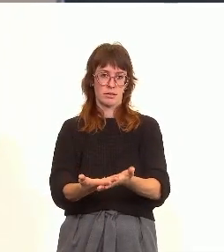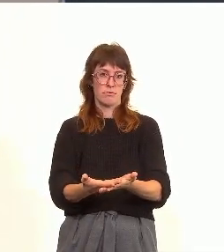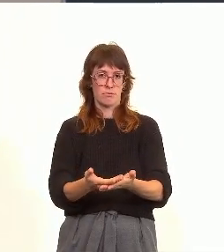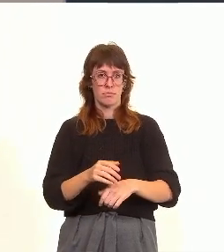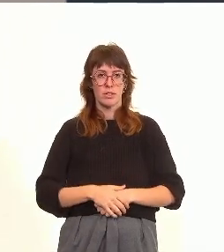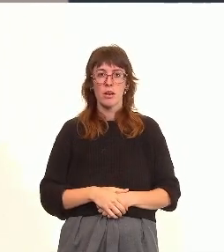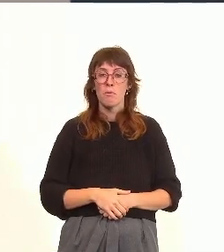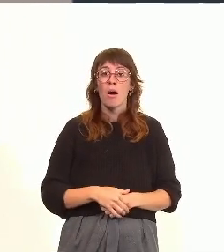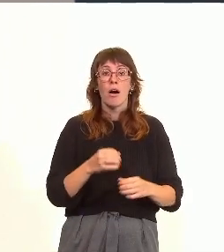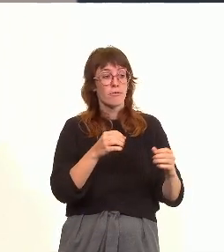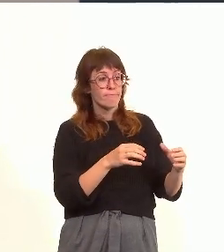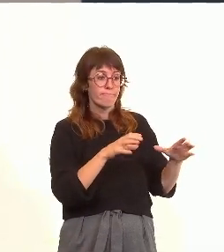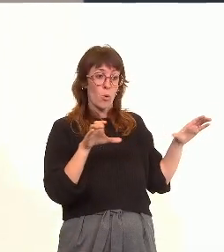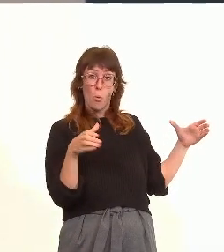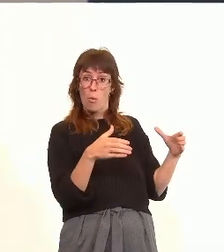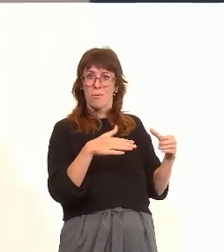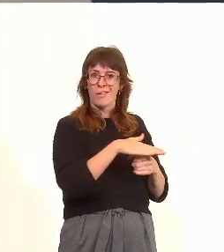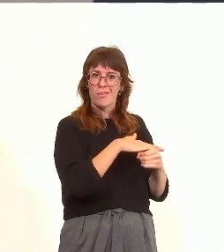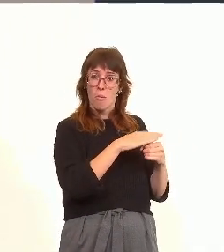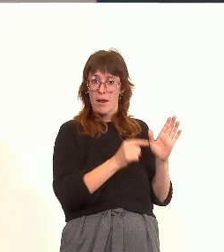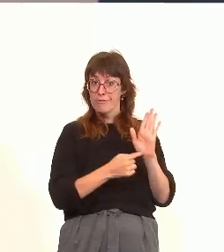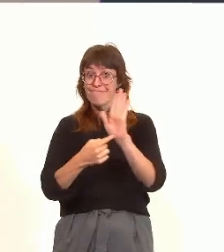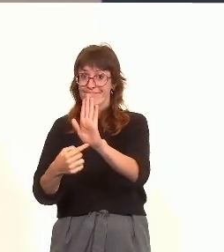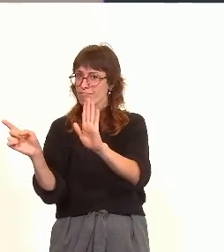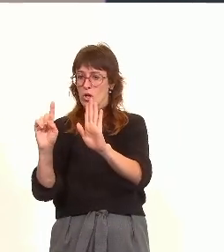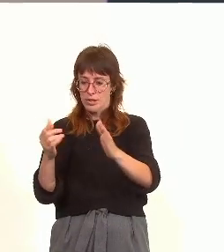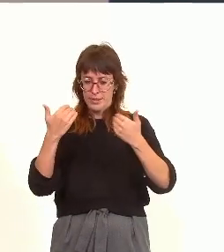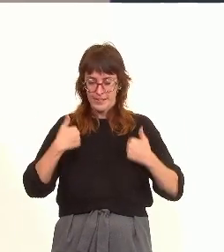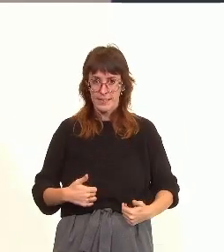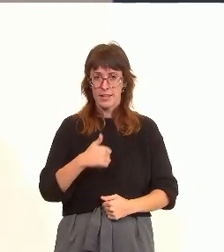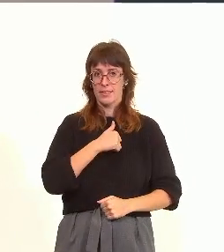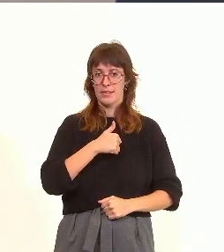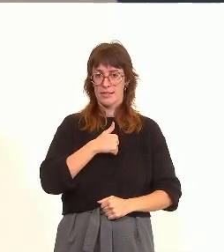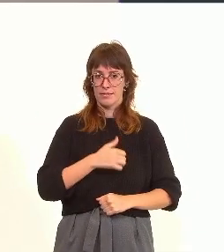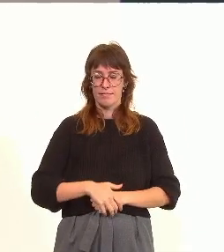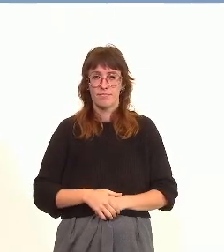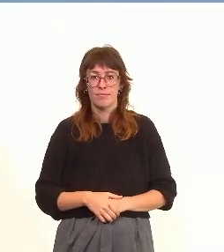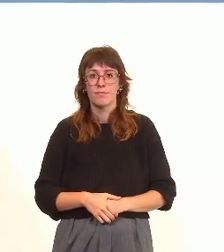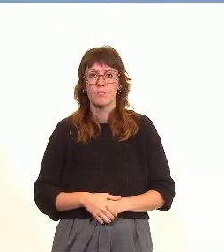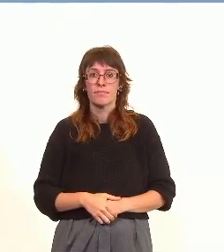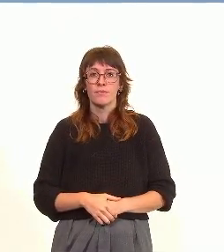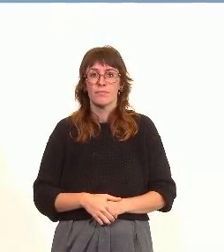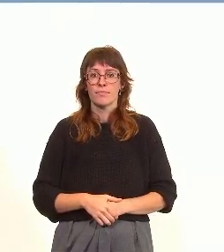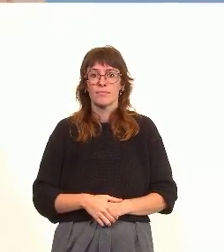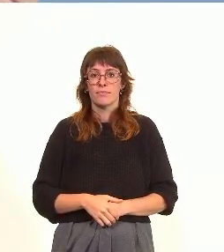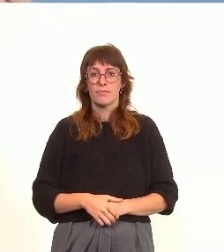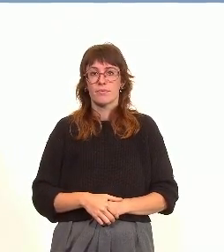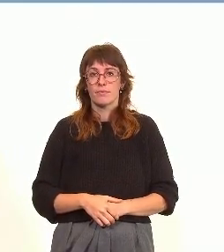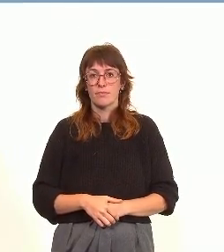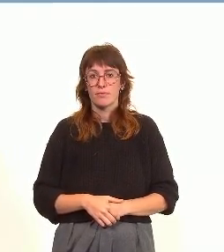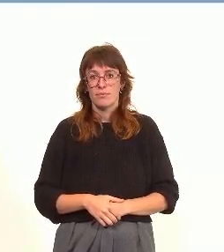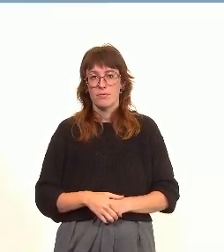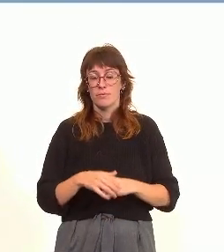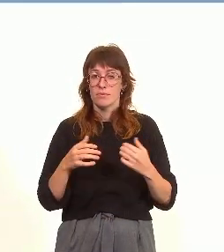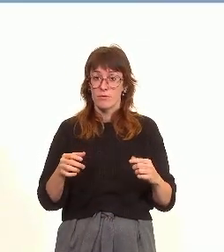de leur expertise. Et donc en fait, on a deux façons ici de représenter et de concevoir le problème, de construire le problème et de produire des